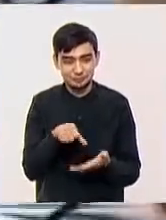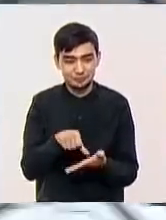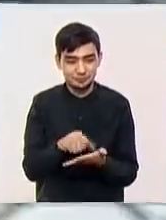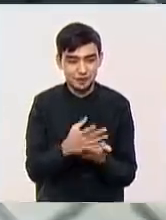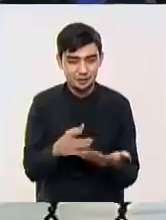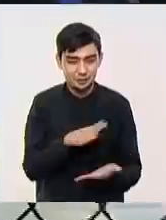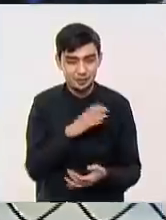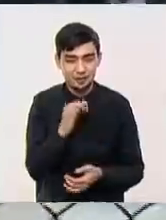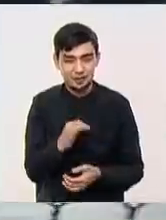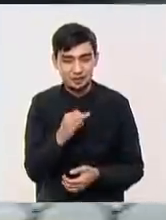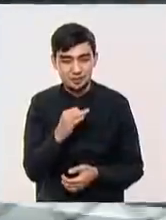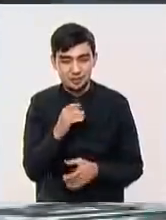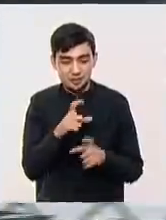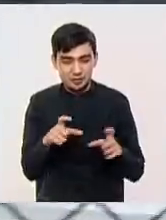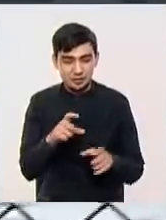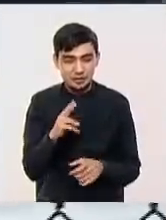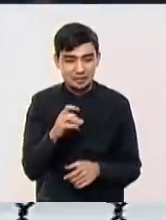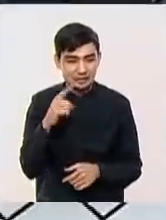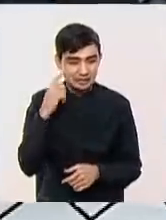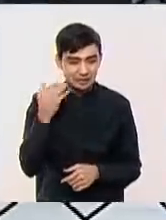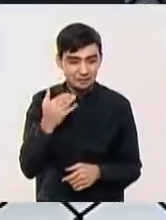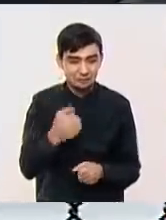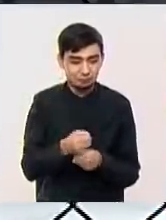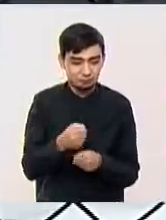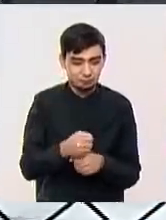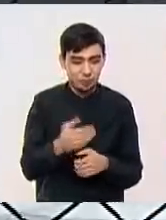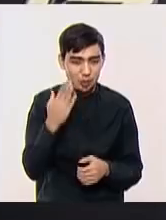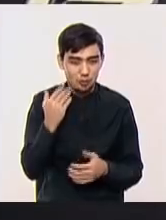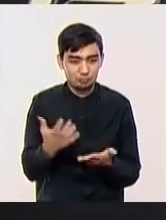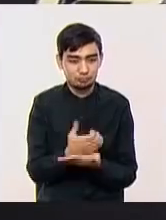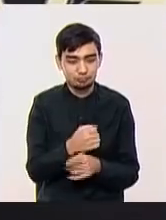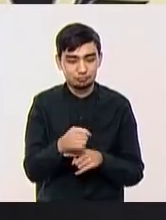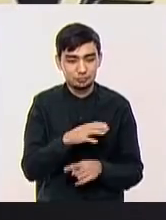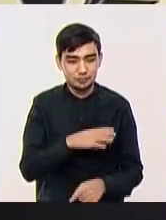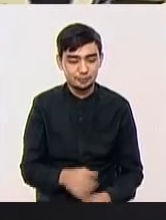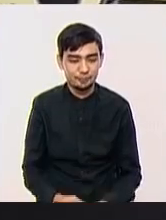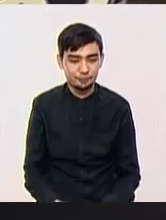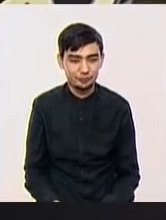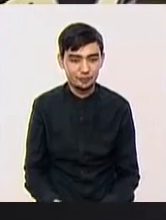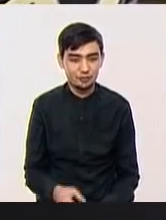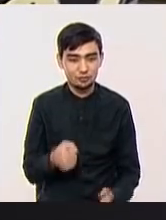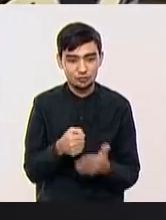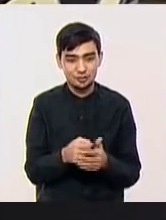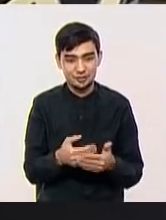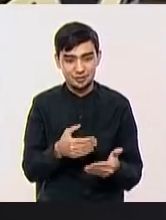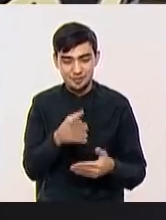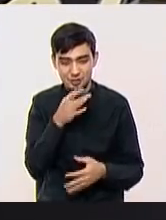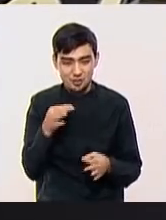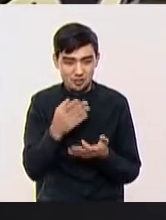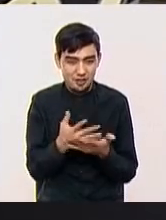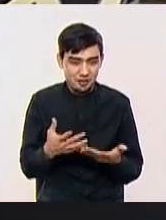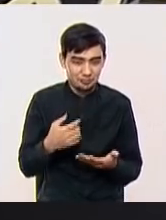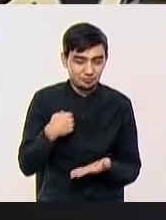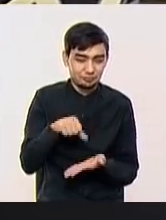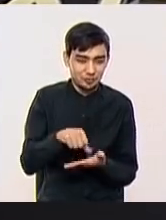көрсетеді. Жанкүйерлердің еркесі қырғызстандық қарсыласын оңай жеңді. Осыған дейін талай дүниелер айтылды. Мен